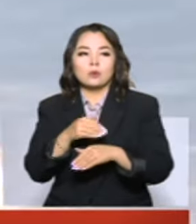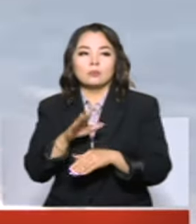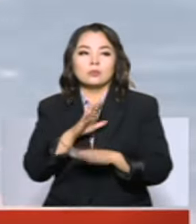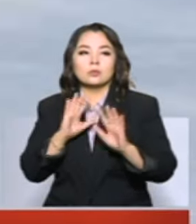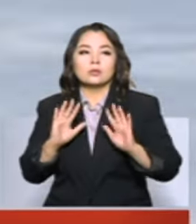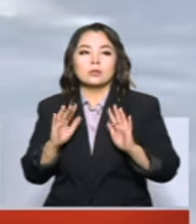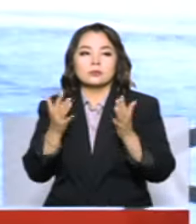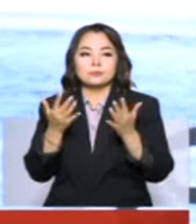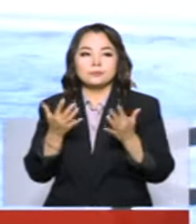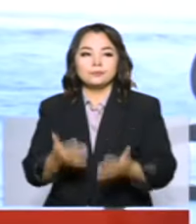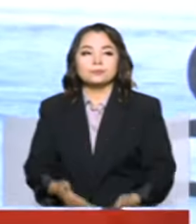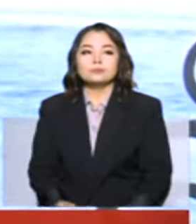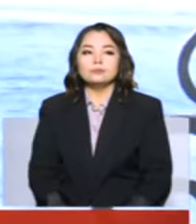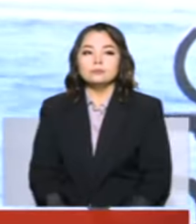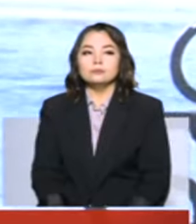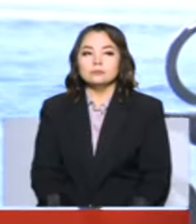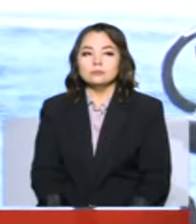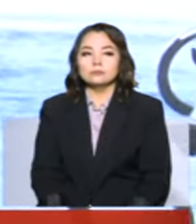болып отыр.